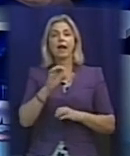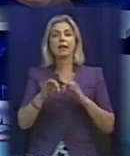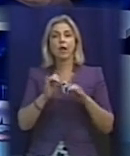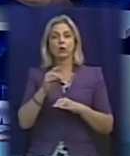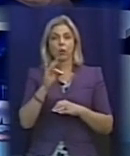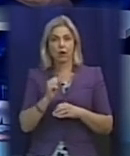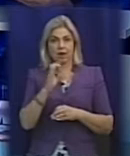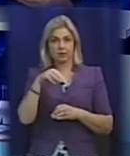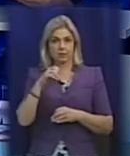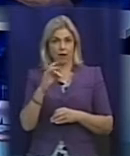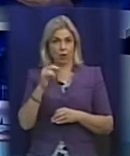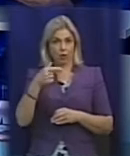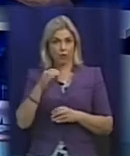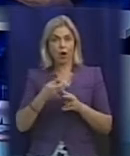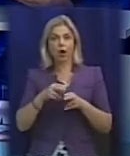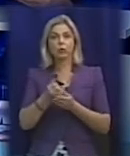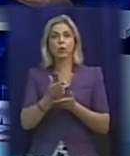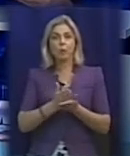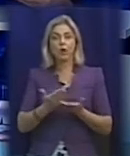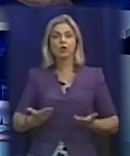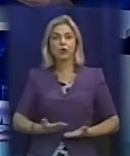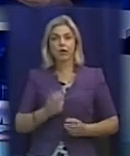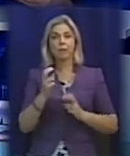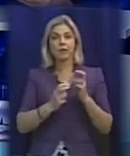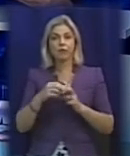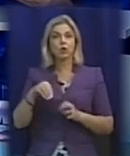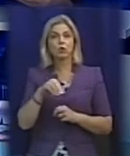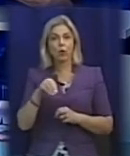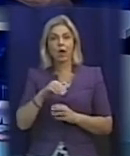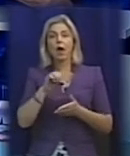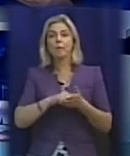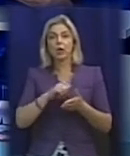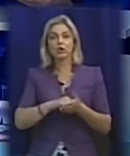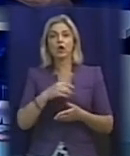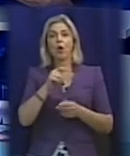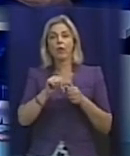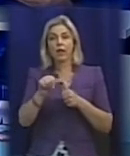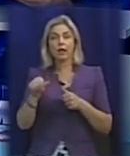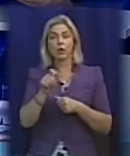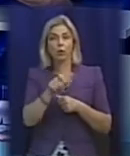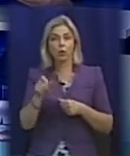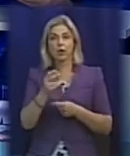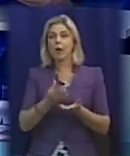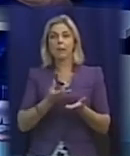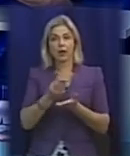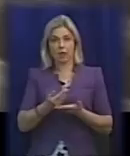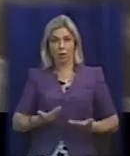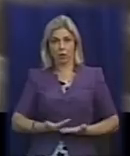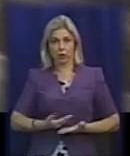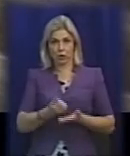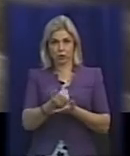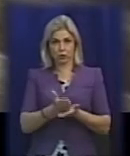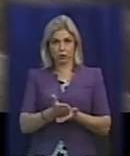які обслуговує житлово-комунальне підприємство «Соляні». Причина – окремі жителі не оплатили комунальні послуги.